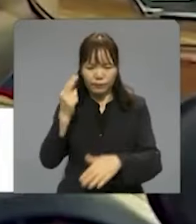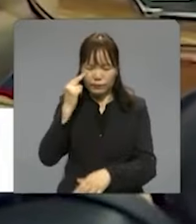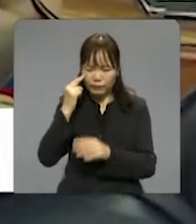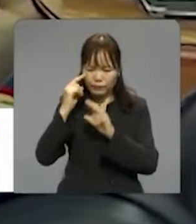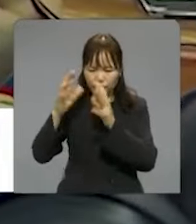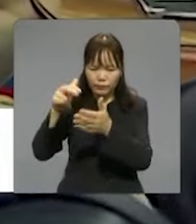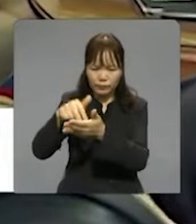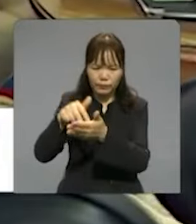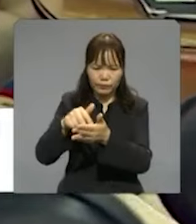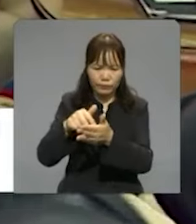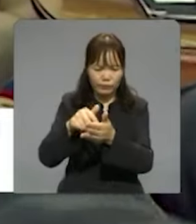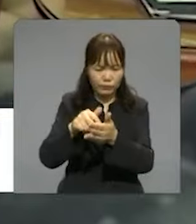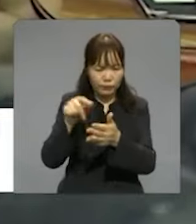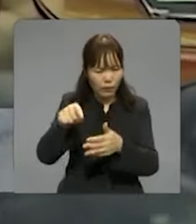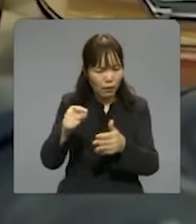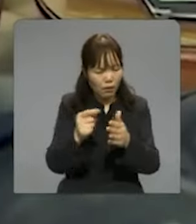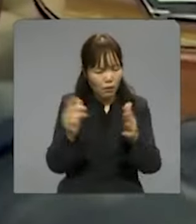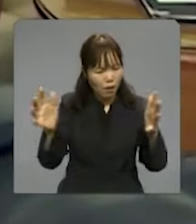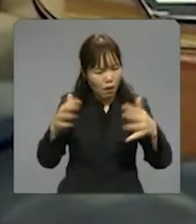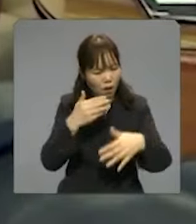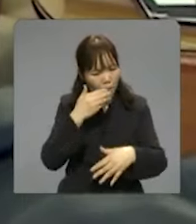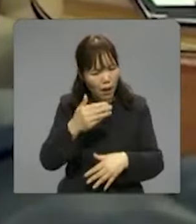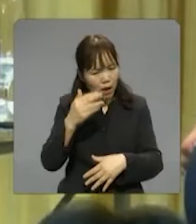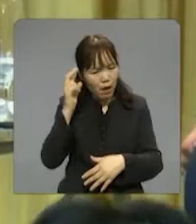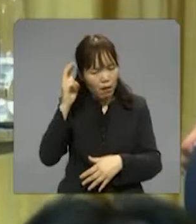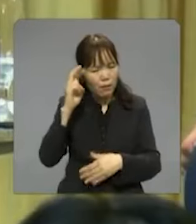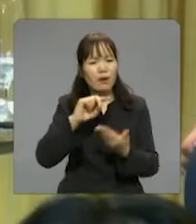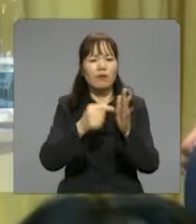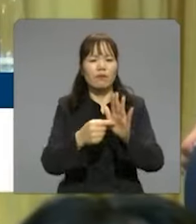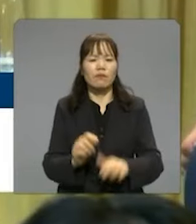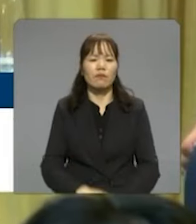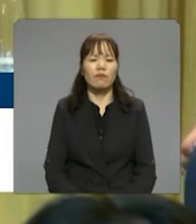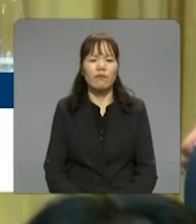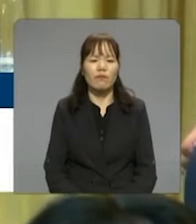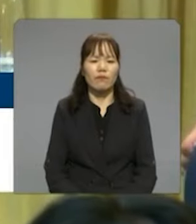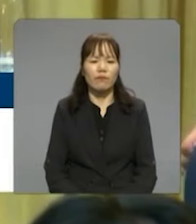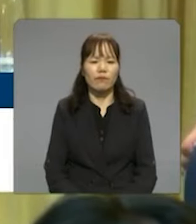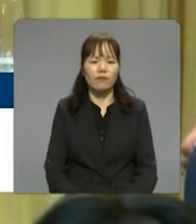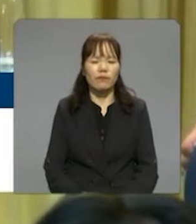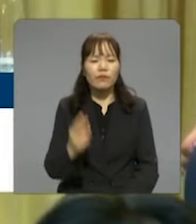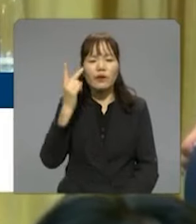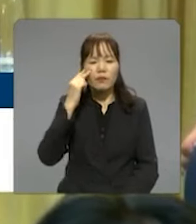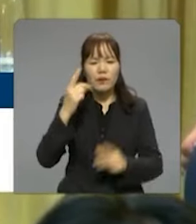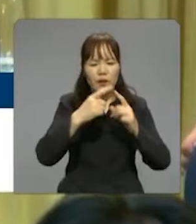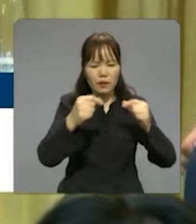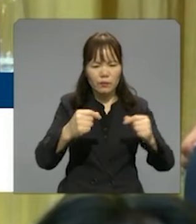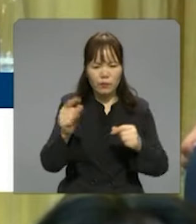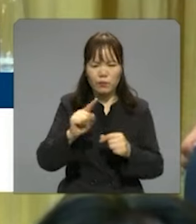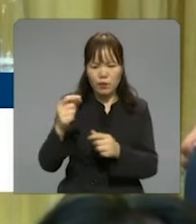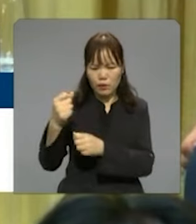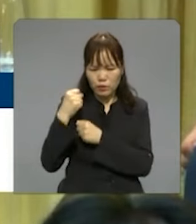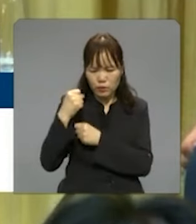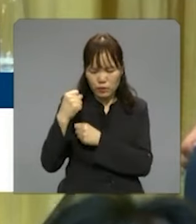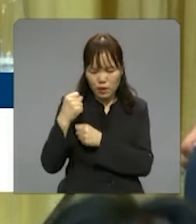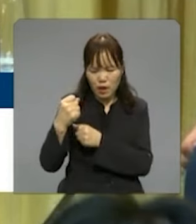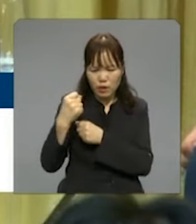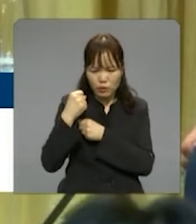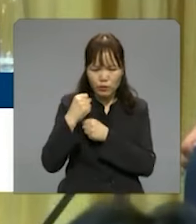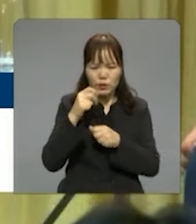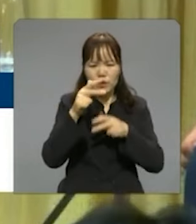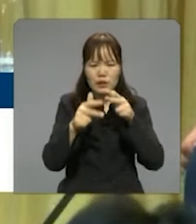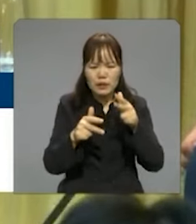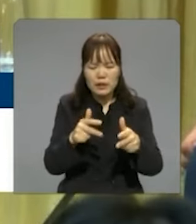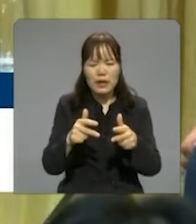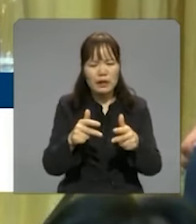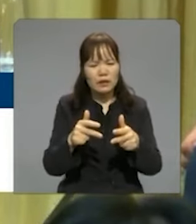역시 성사 가능성을 시사했습니다. That will allow the United States and Japan to work more